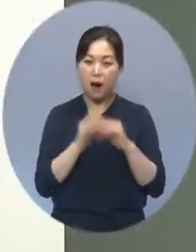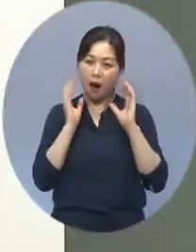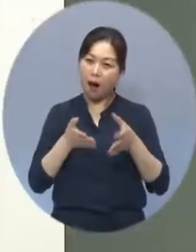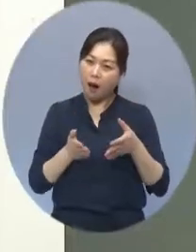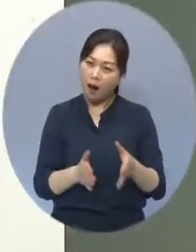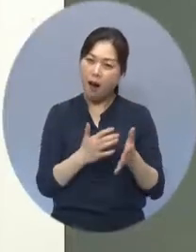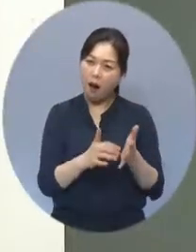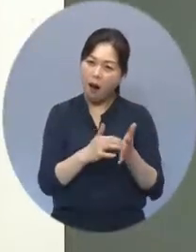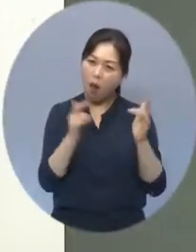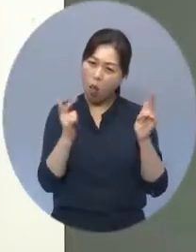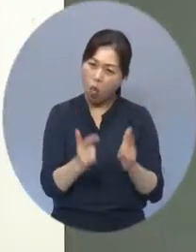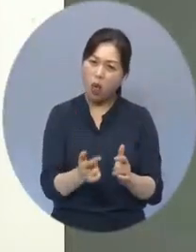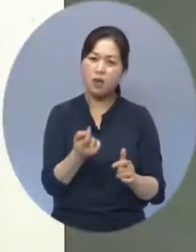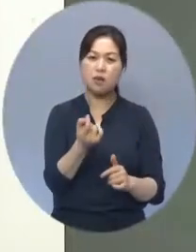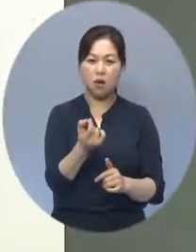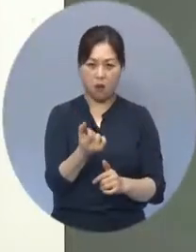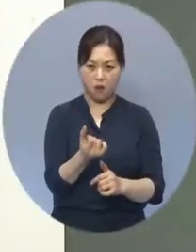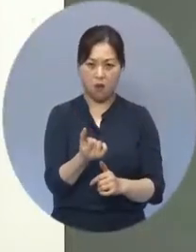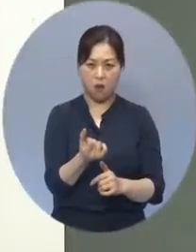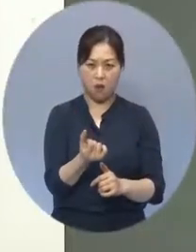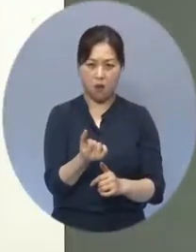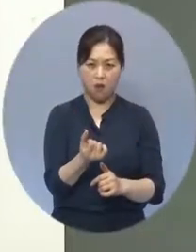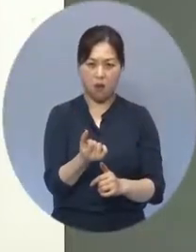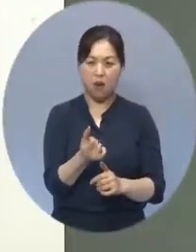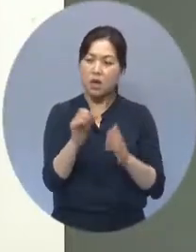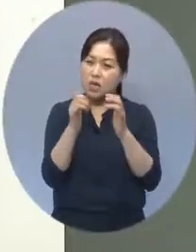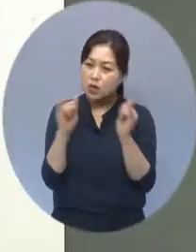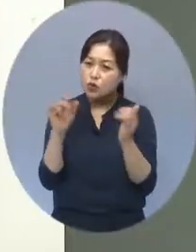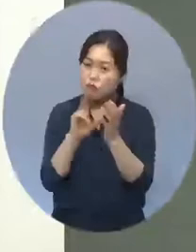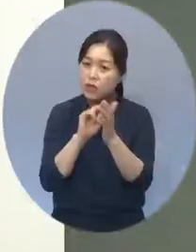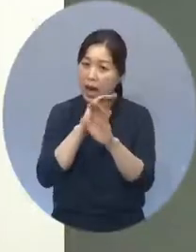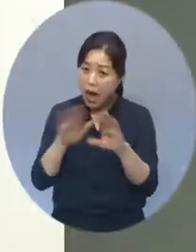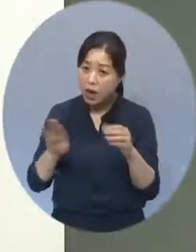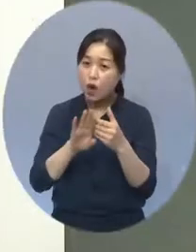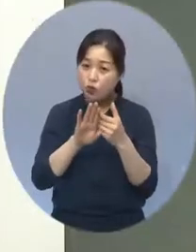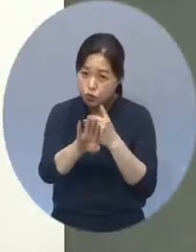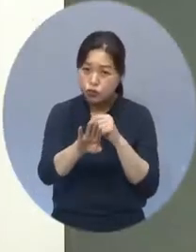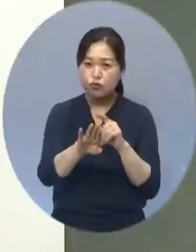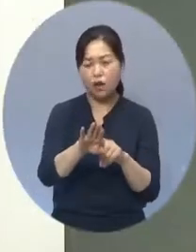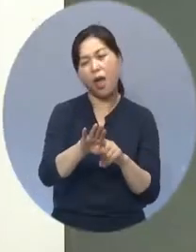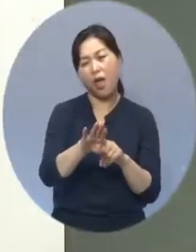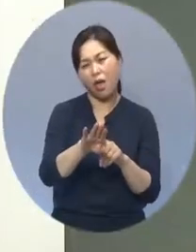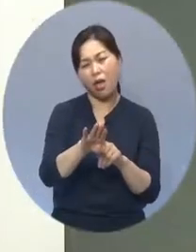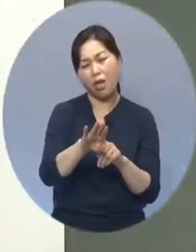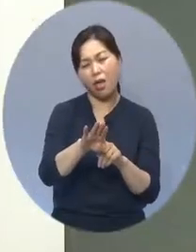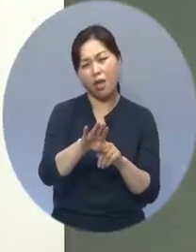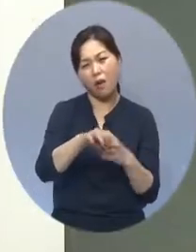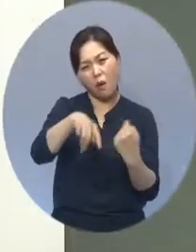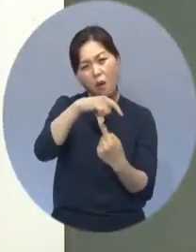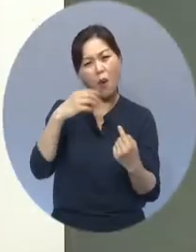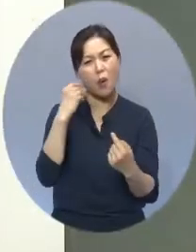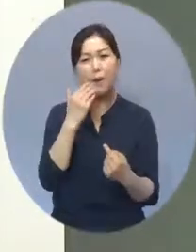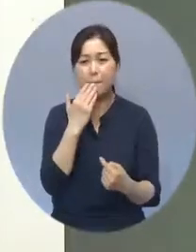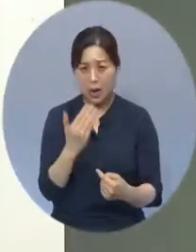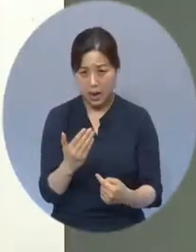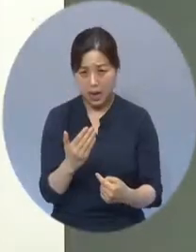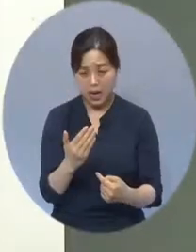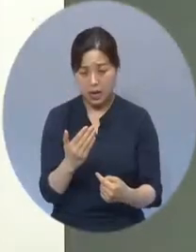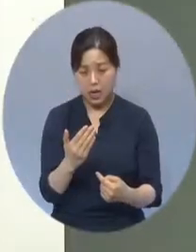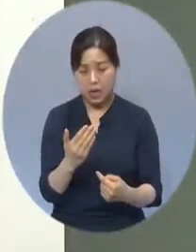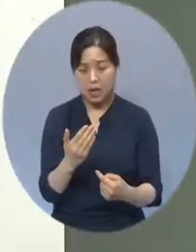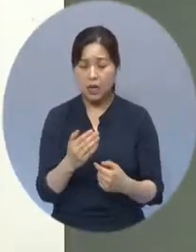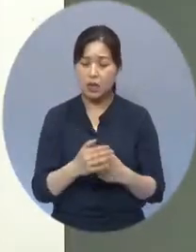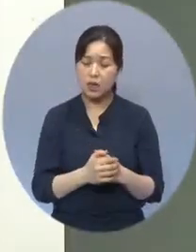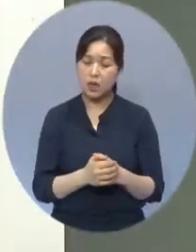있지 않습니까? 네. 모든 것이 다 인구 문제가 해결이 돼야 하는데 네. 여기에 대한 저출산